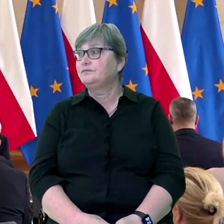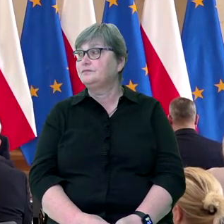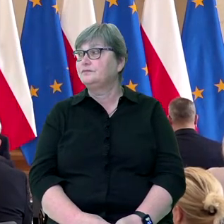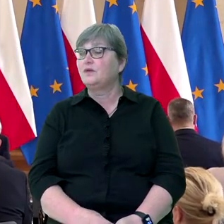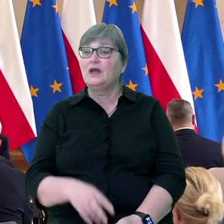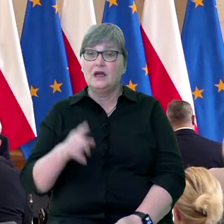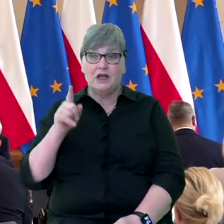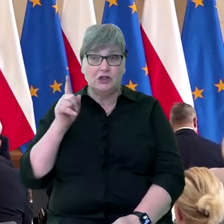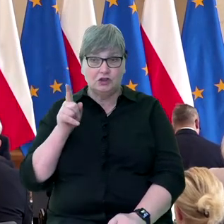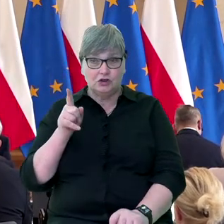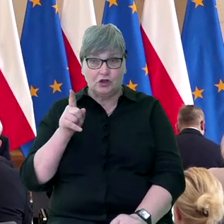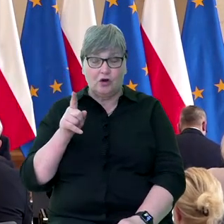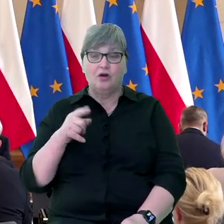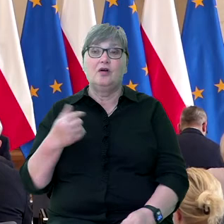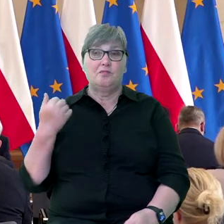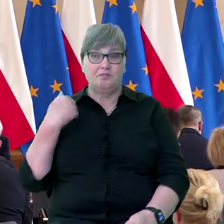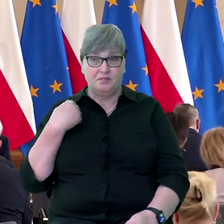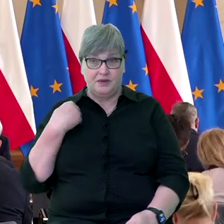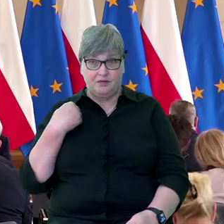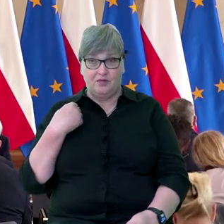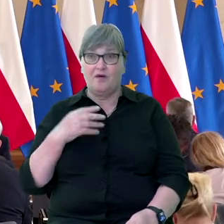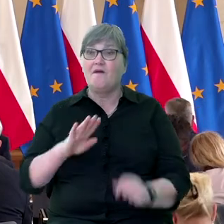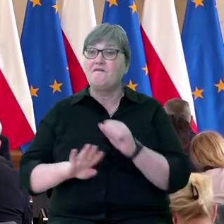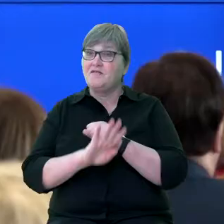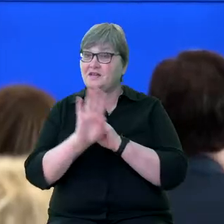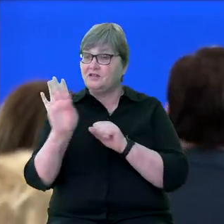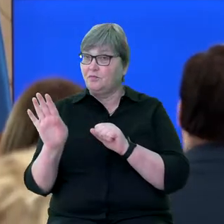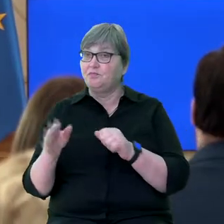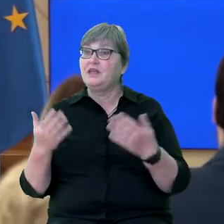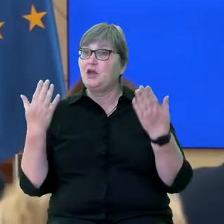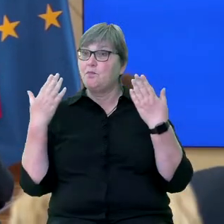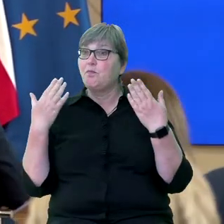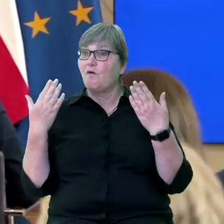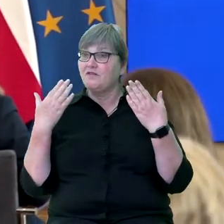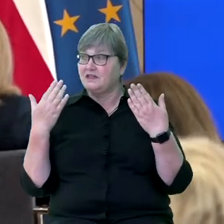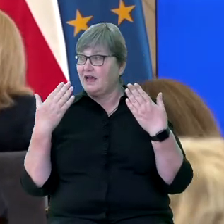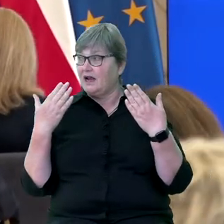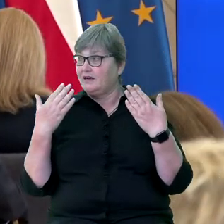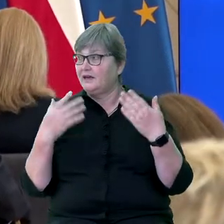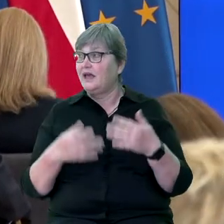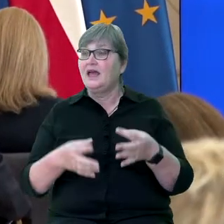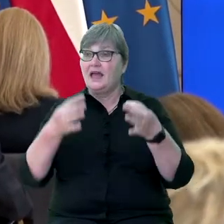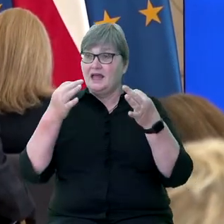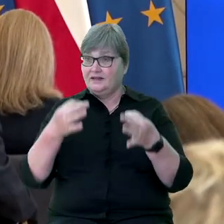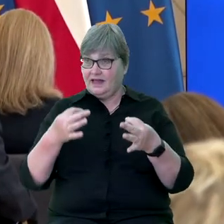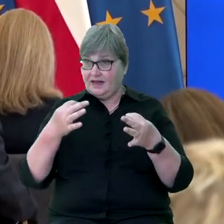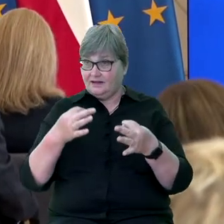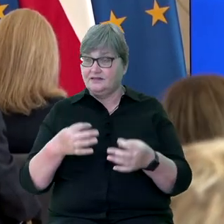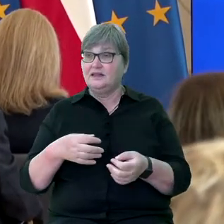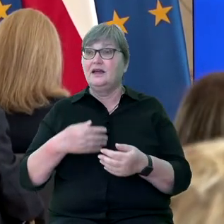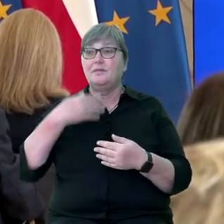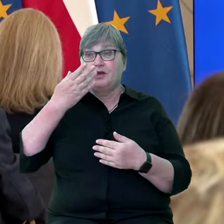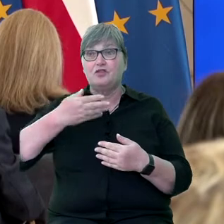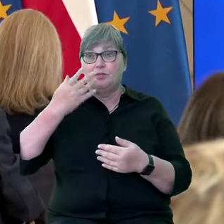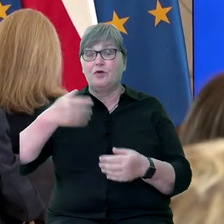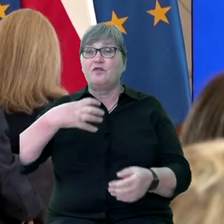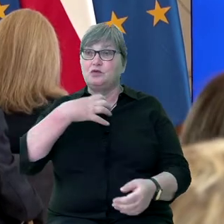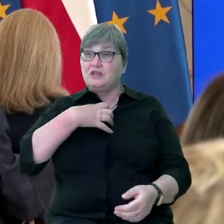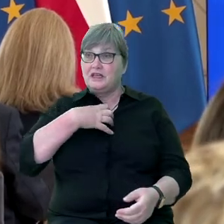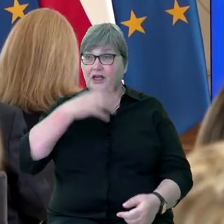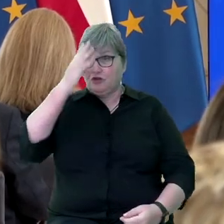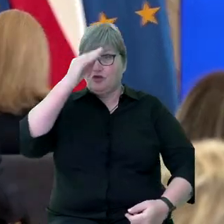To wystąpienie powitalne organizatora konferencji, takie także teraz. Przed Państwem dyrektor Krajowej Szkoły Administracji